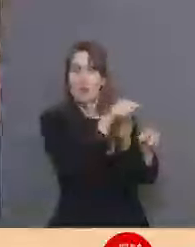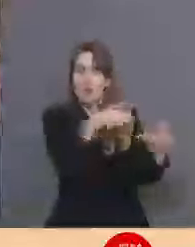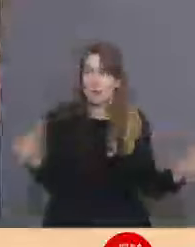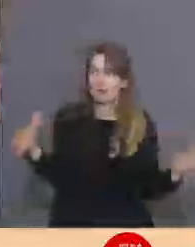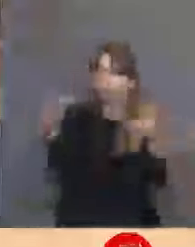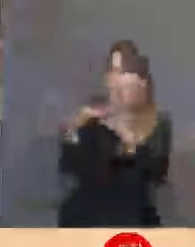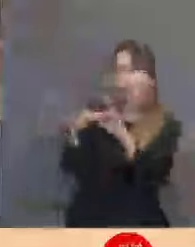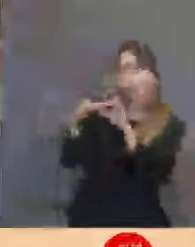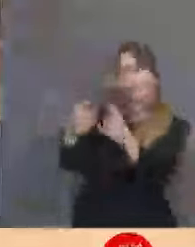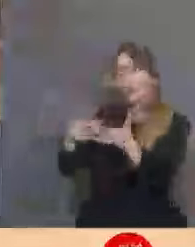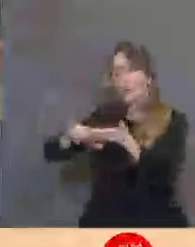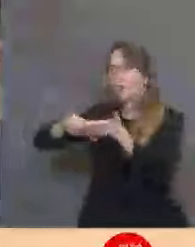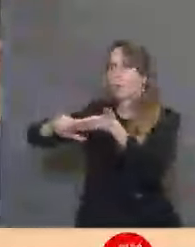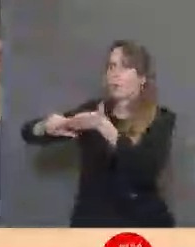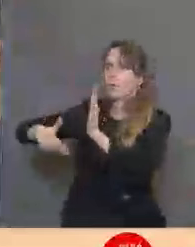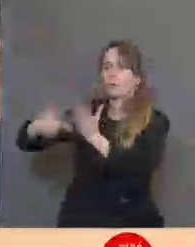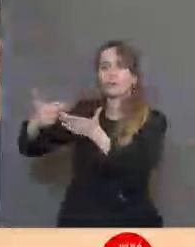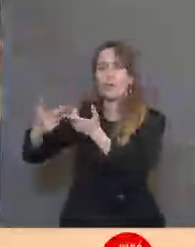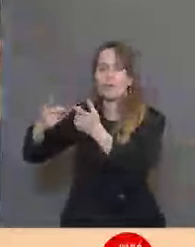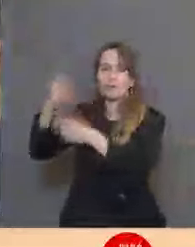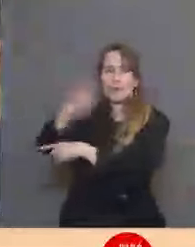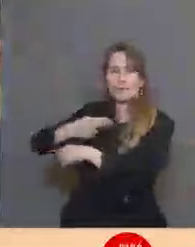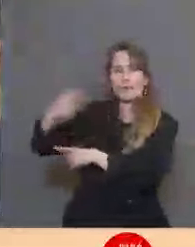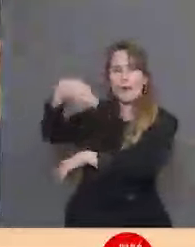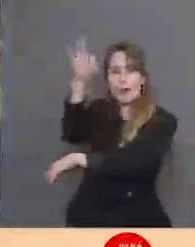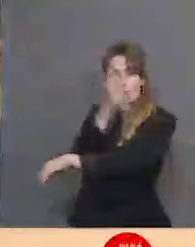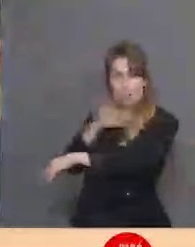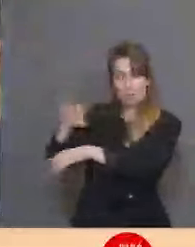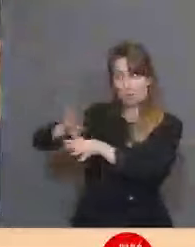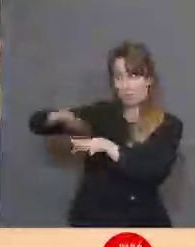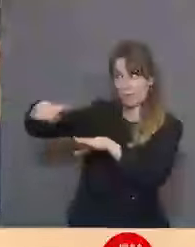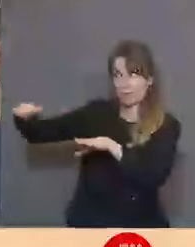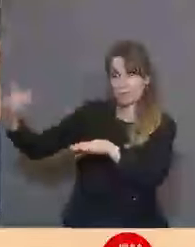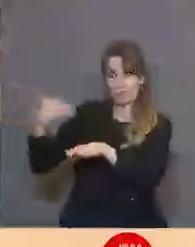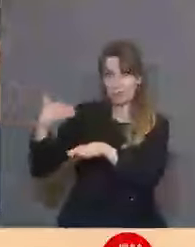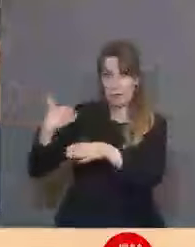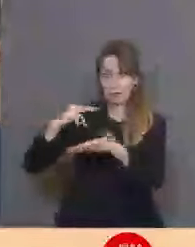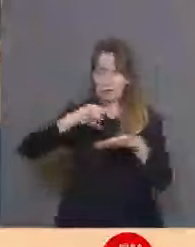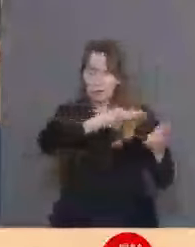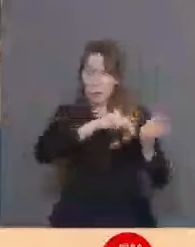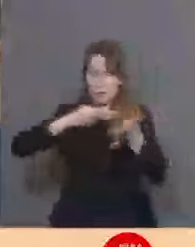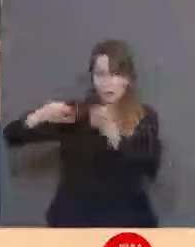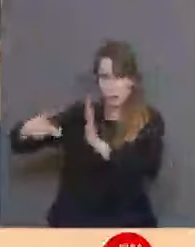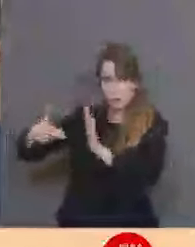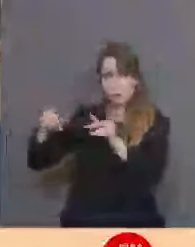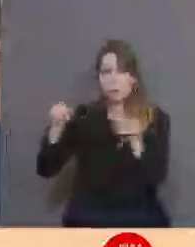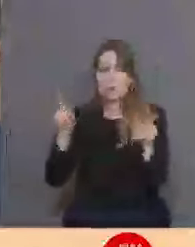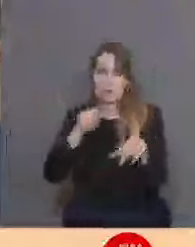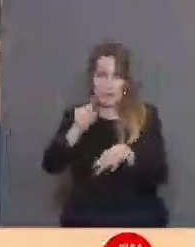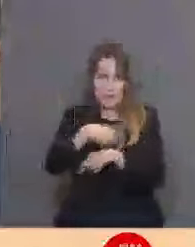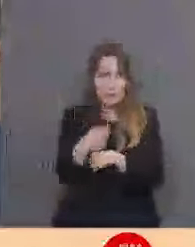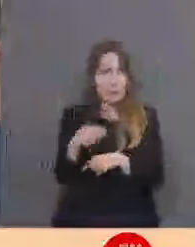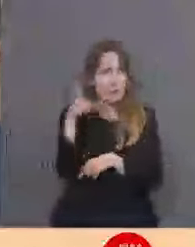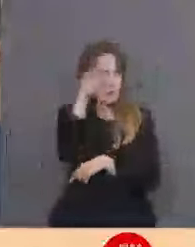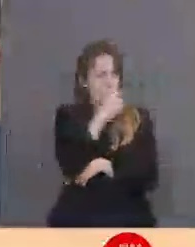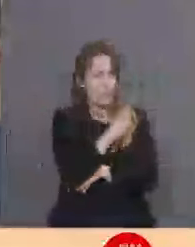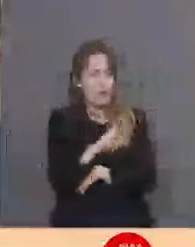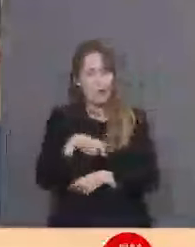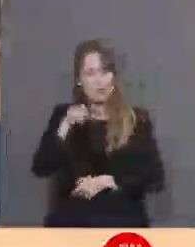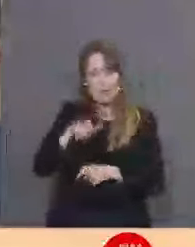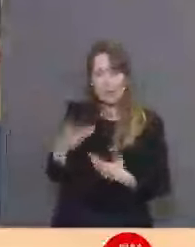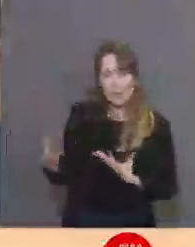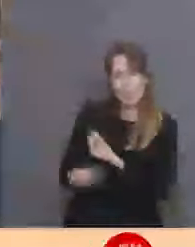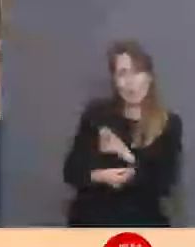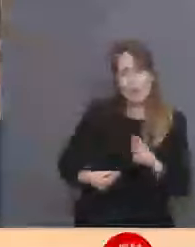supérieure d'architecture et de paysage récemment votée et l'attachement des habitants à cet espace de nature dont a témoigné